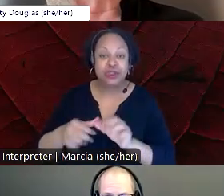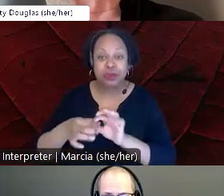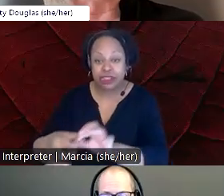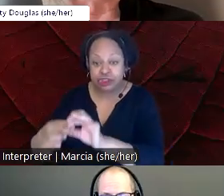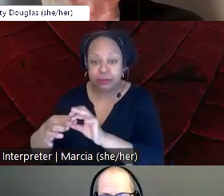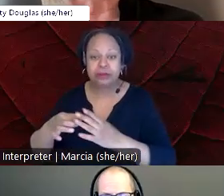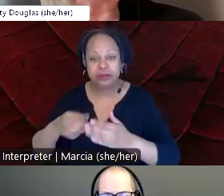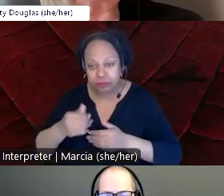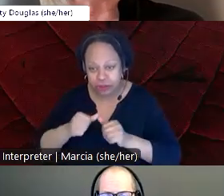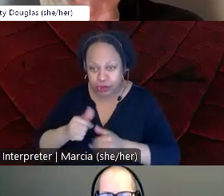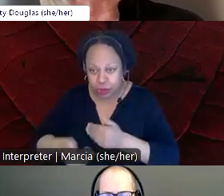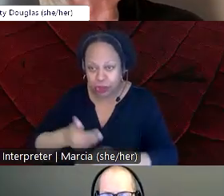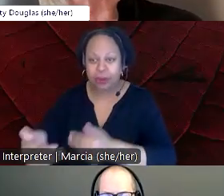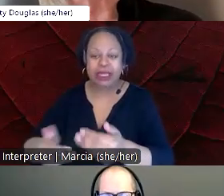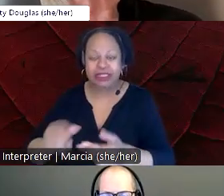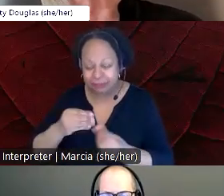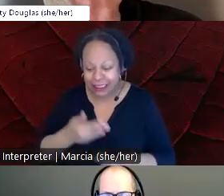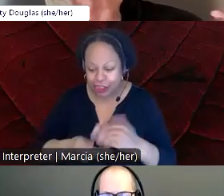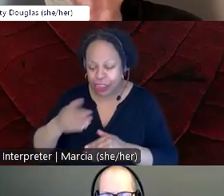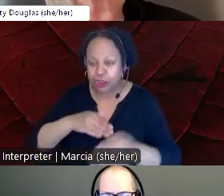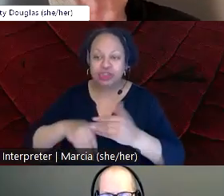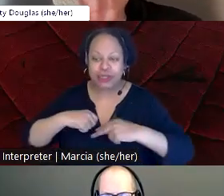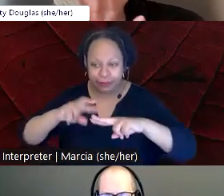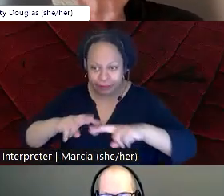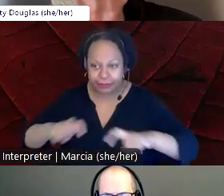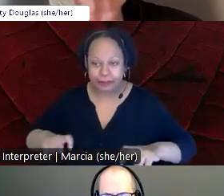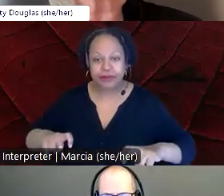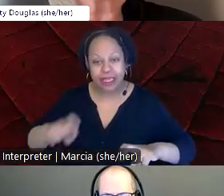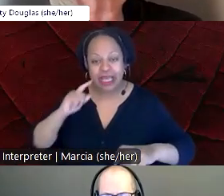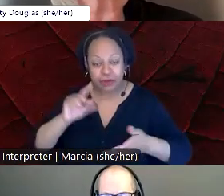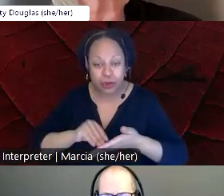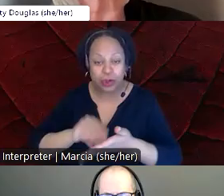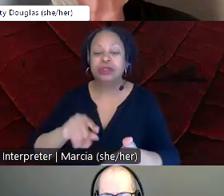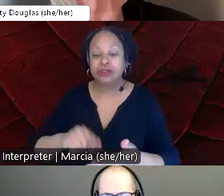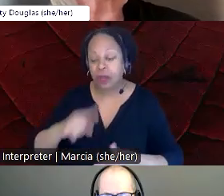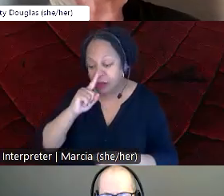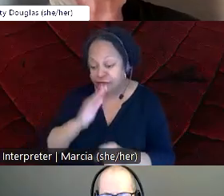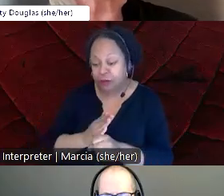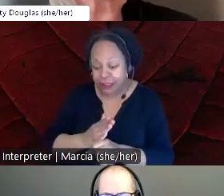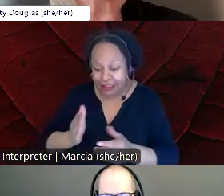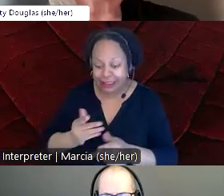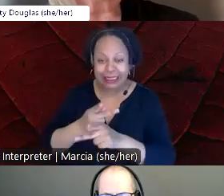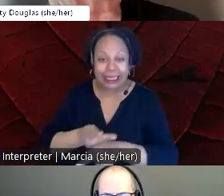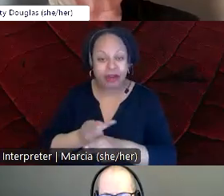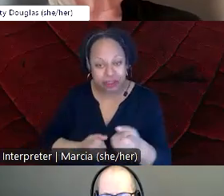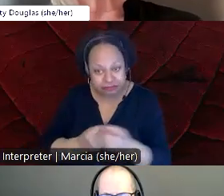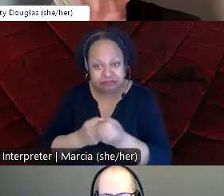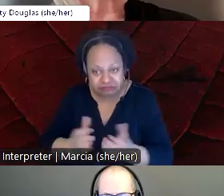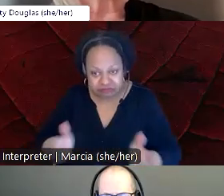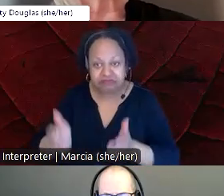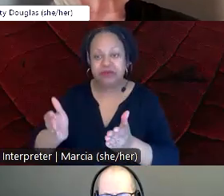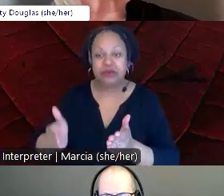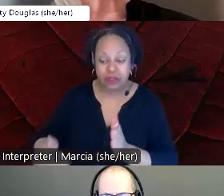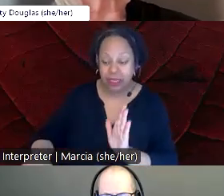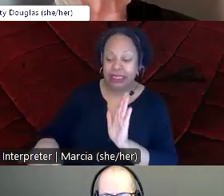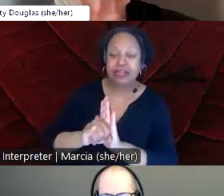l'autre. Et également, il y a la pratique des soins affirmatifs. Donc, il faut affirmer cette différence,